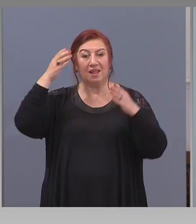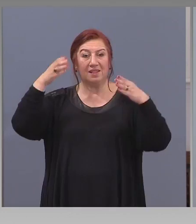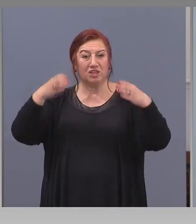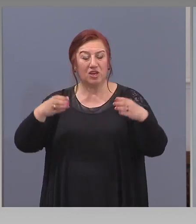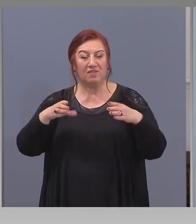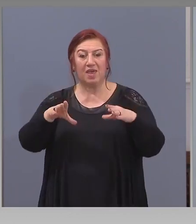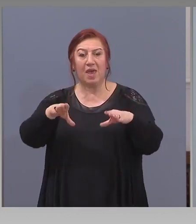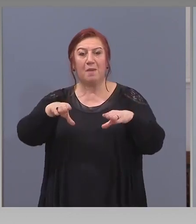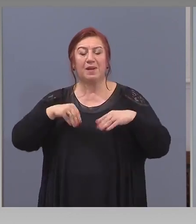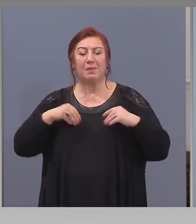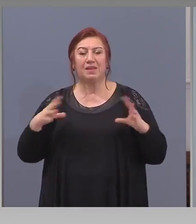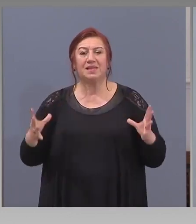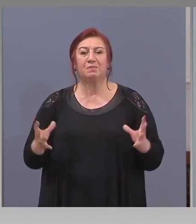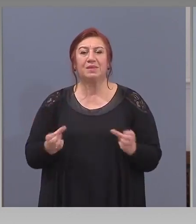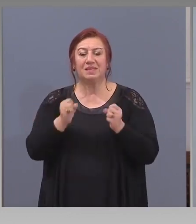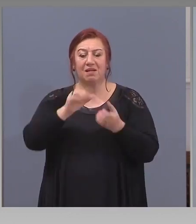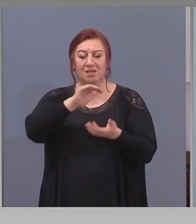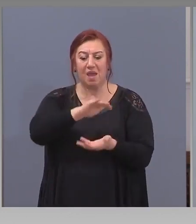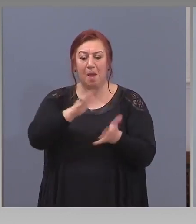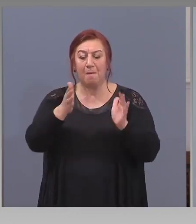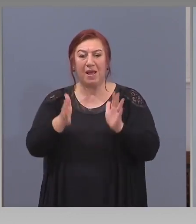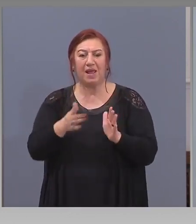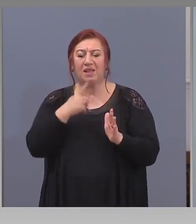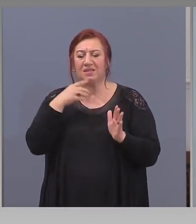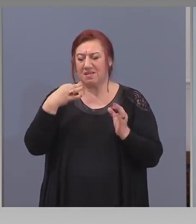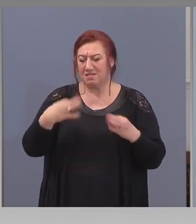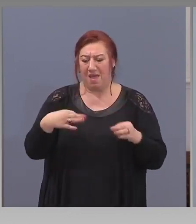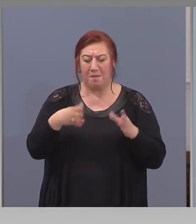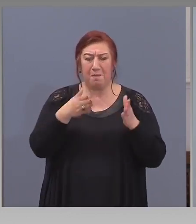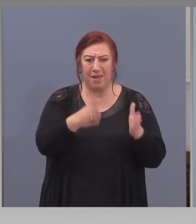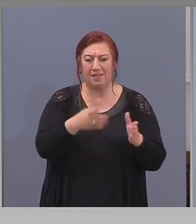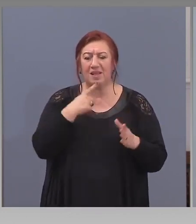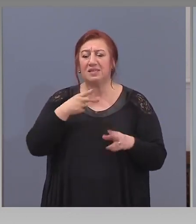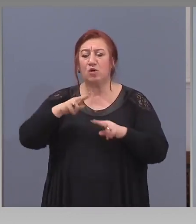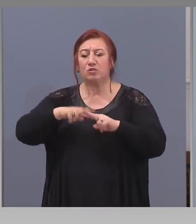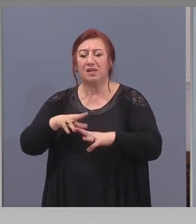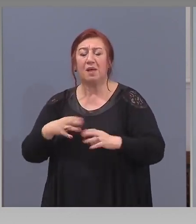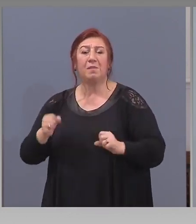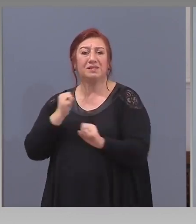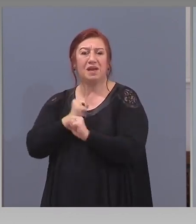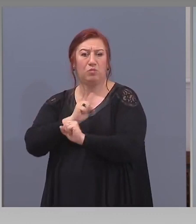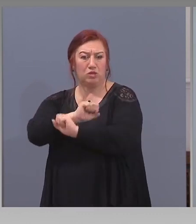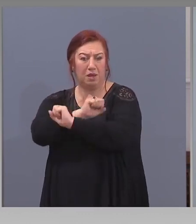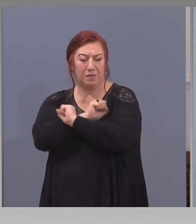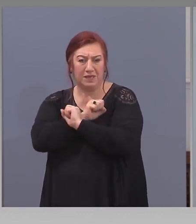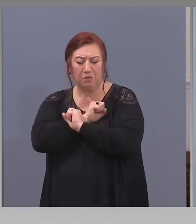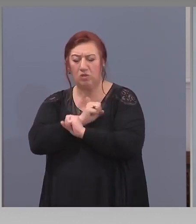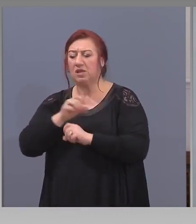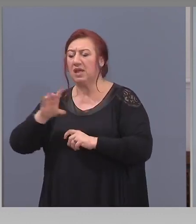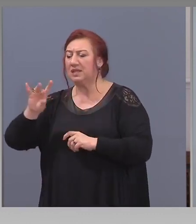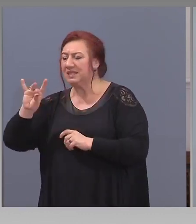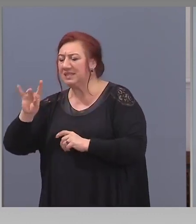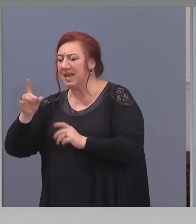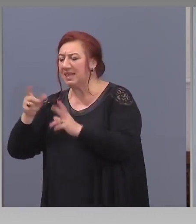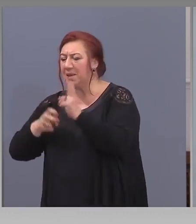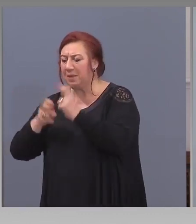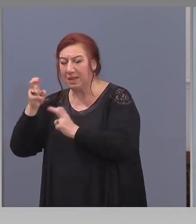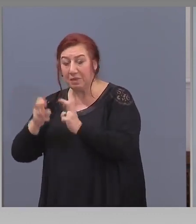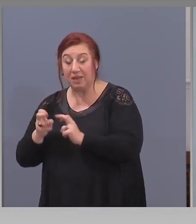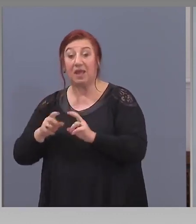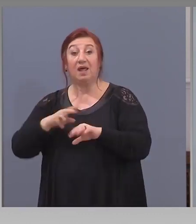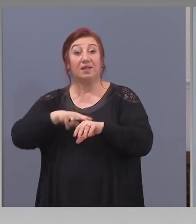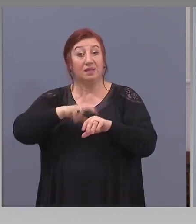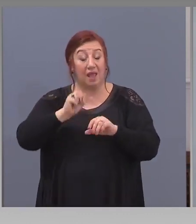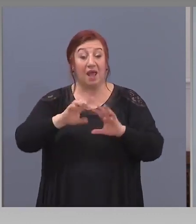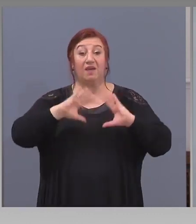пакети за най-бедните, за останалите без работа, за дребните и средни предприемачи. Да, всички държави обявяват, че ще